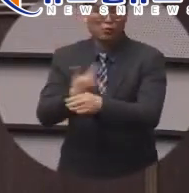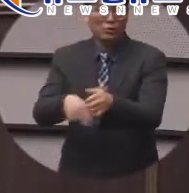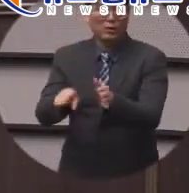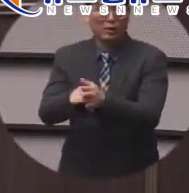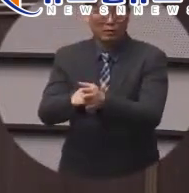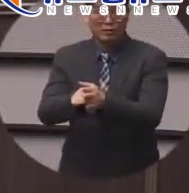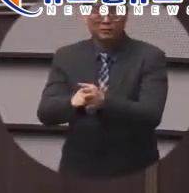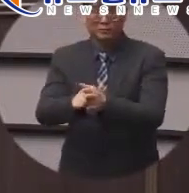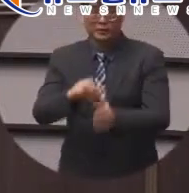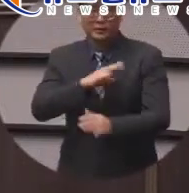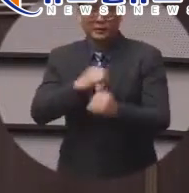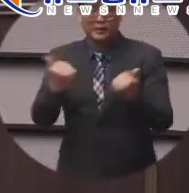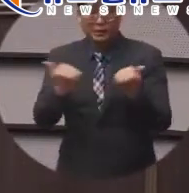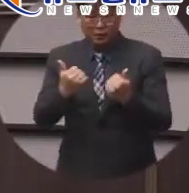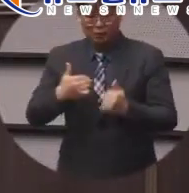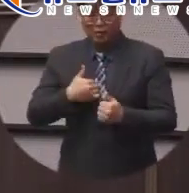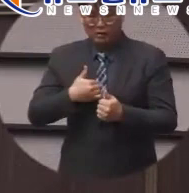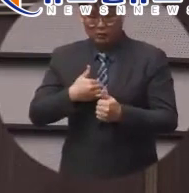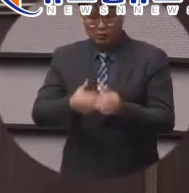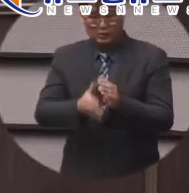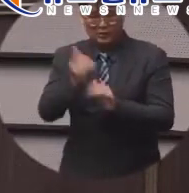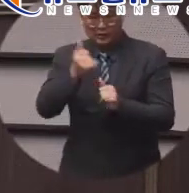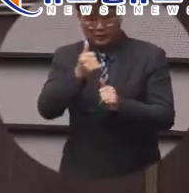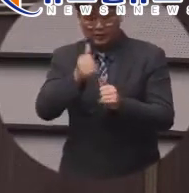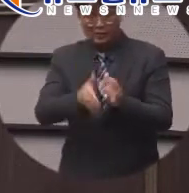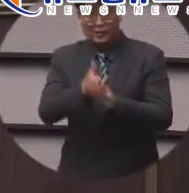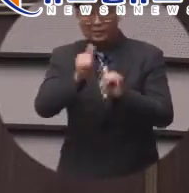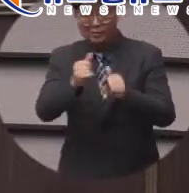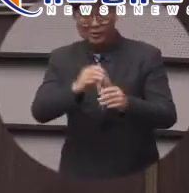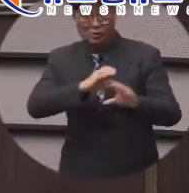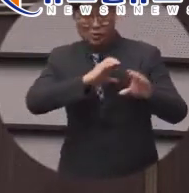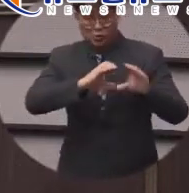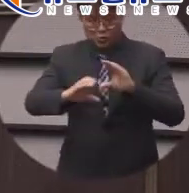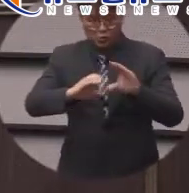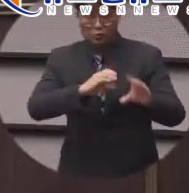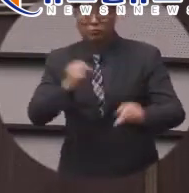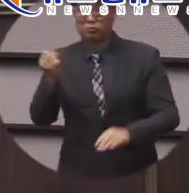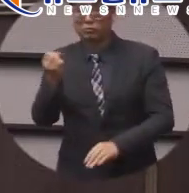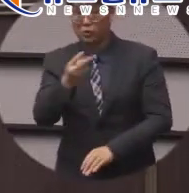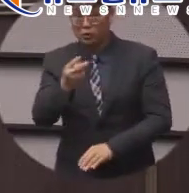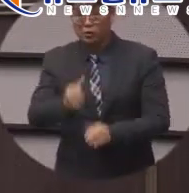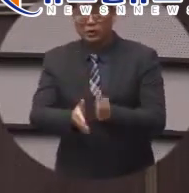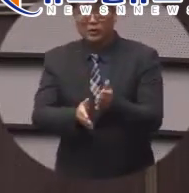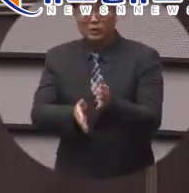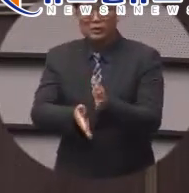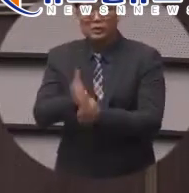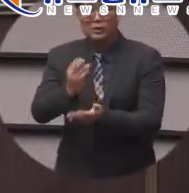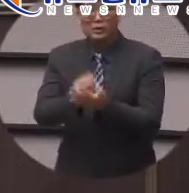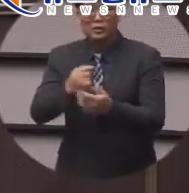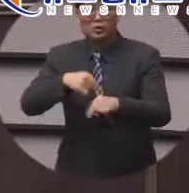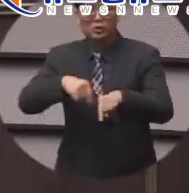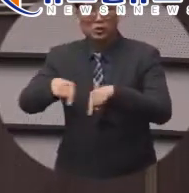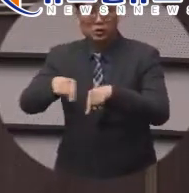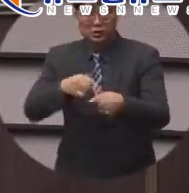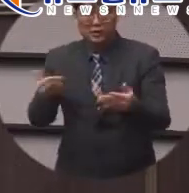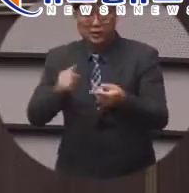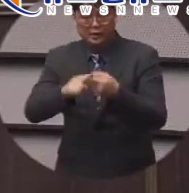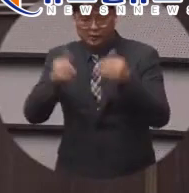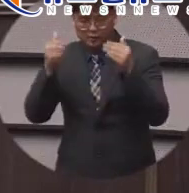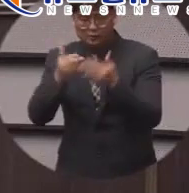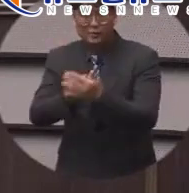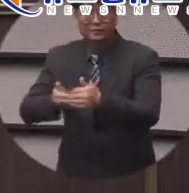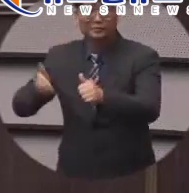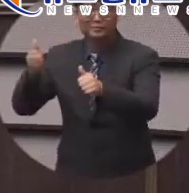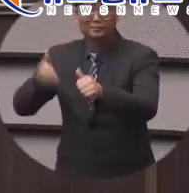있도록 의회와는 물론 시민분들과의 소통과 협력 그리고 시정 업무의 만전을 기해 주시길 당부드립니다.